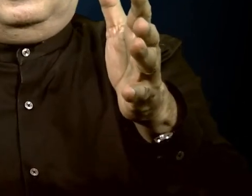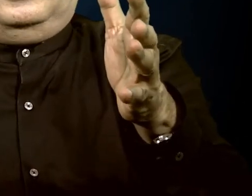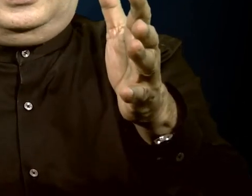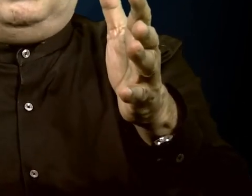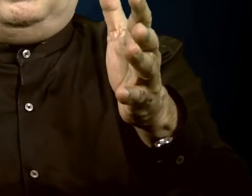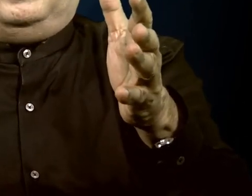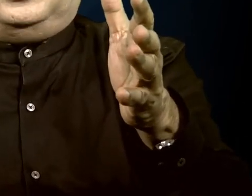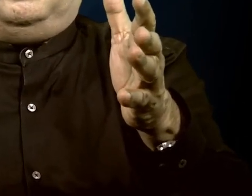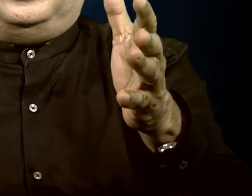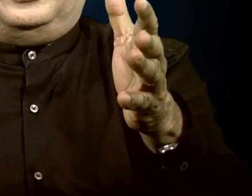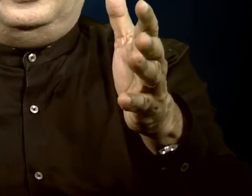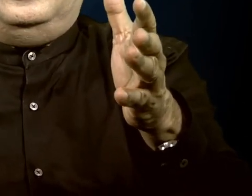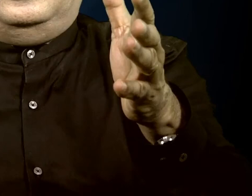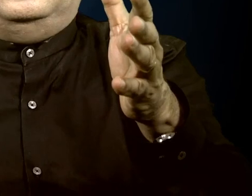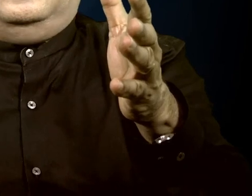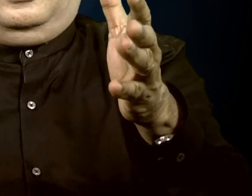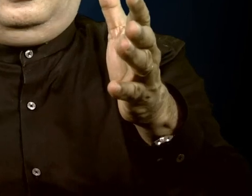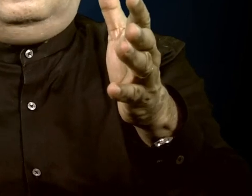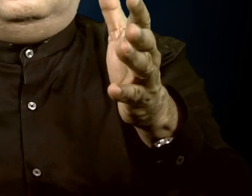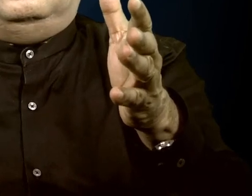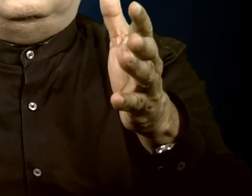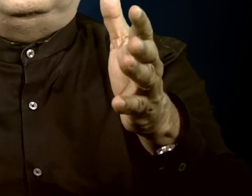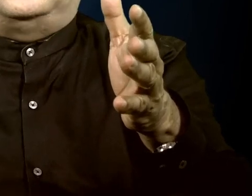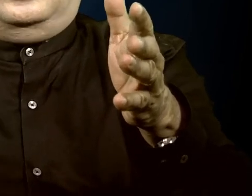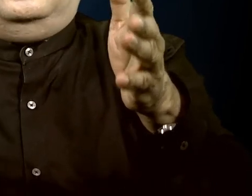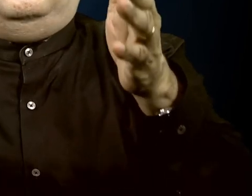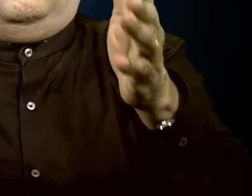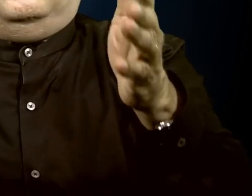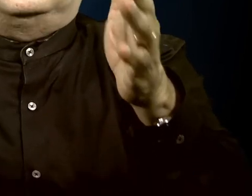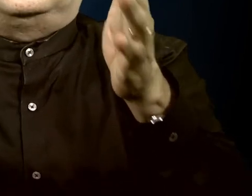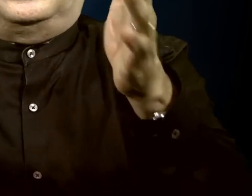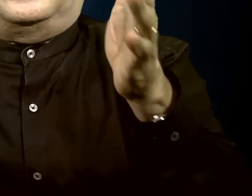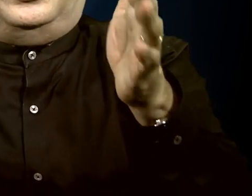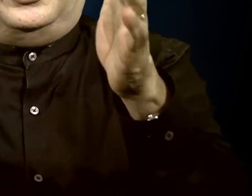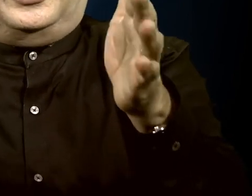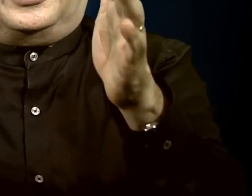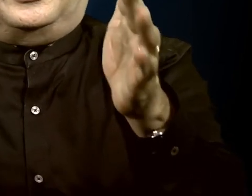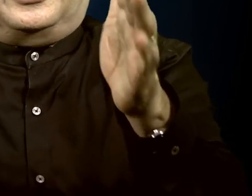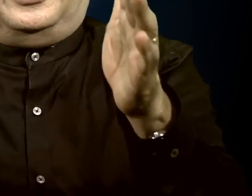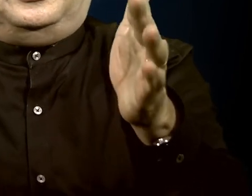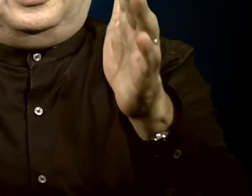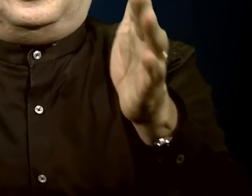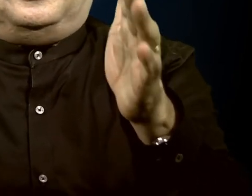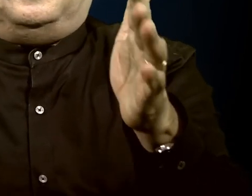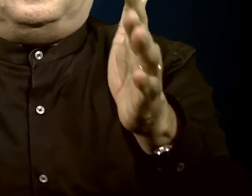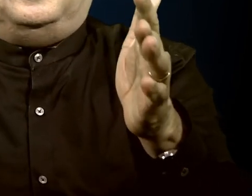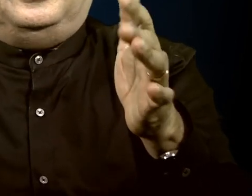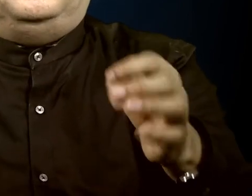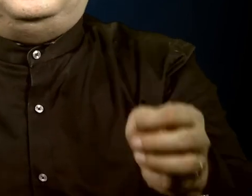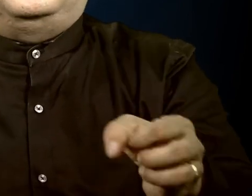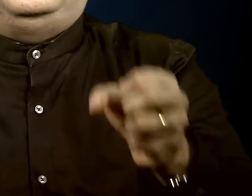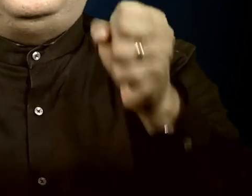യോഹന്നാൻ 16:33, എന്നാൽ ഞാൻ ലോകത്തെ കീഴടക്കി